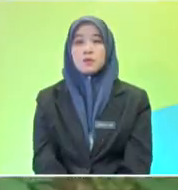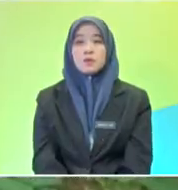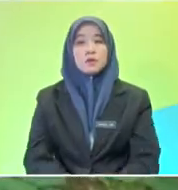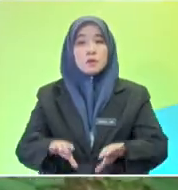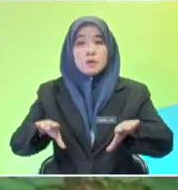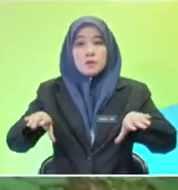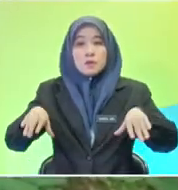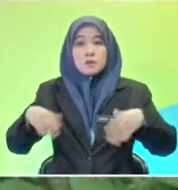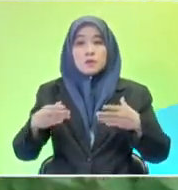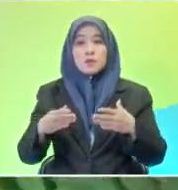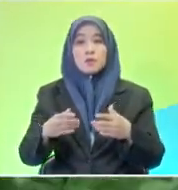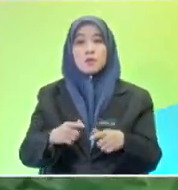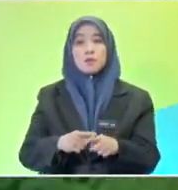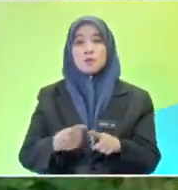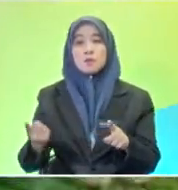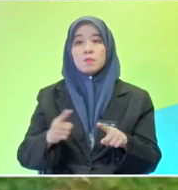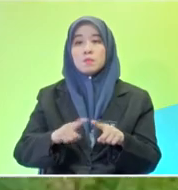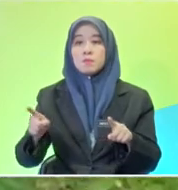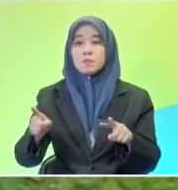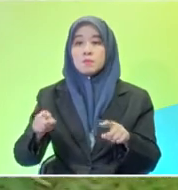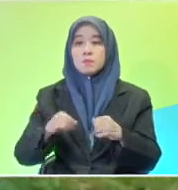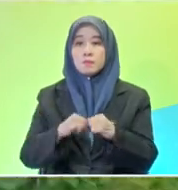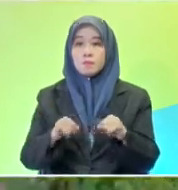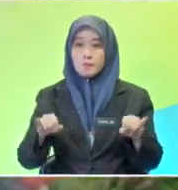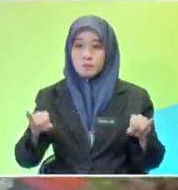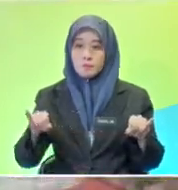ciptaan pelbagai jenis,